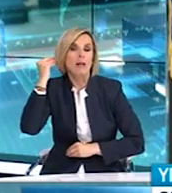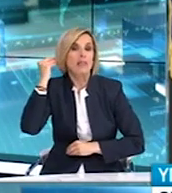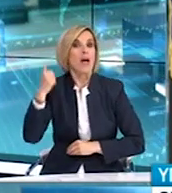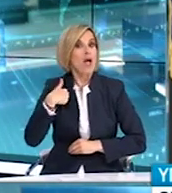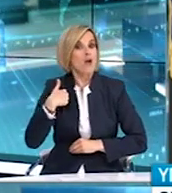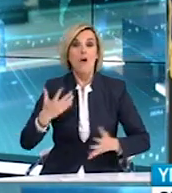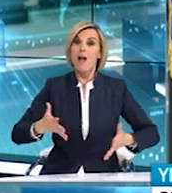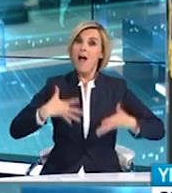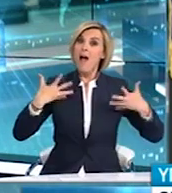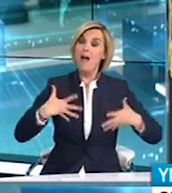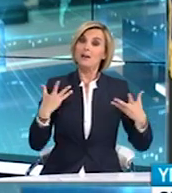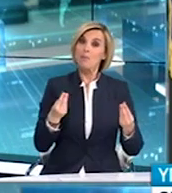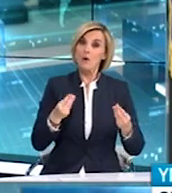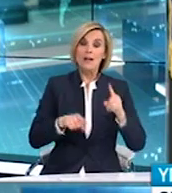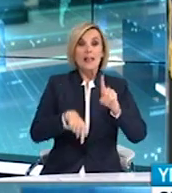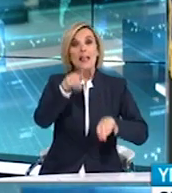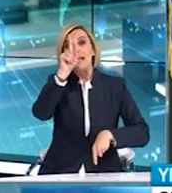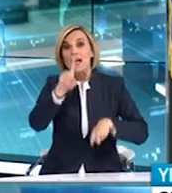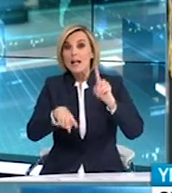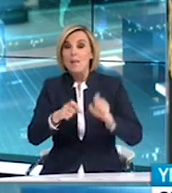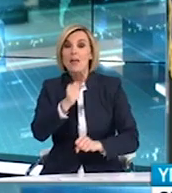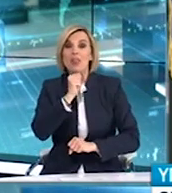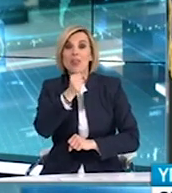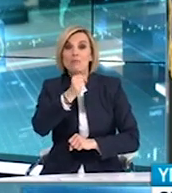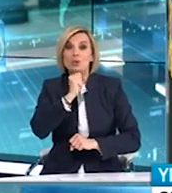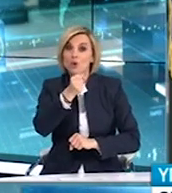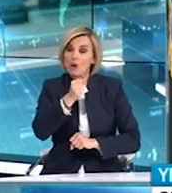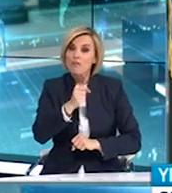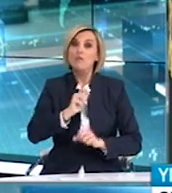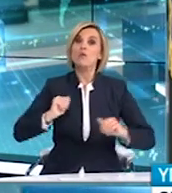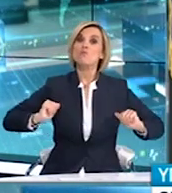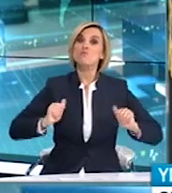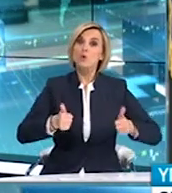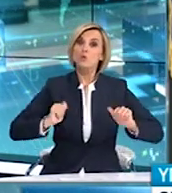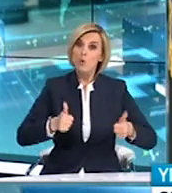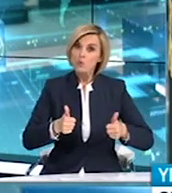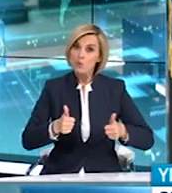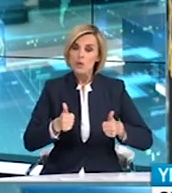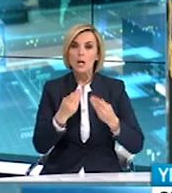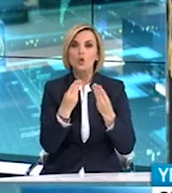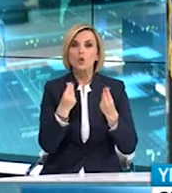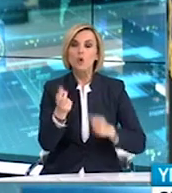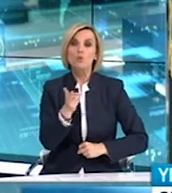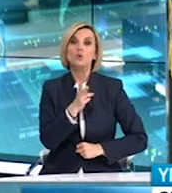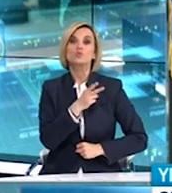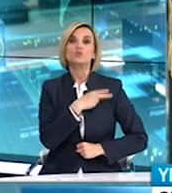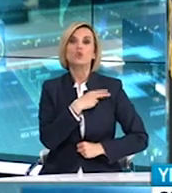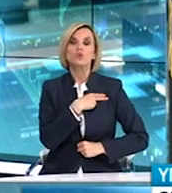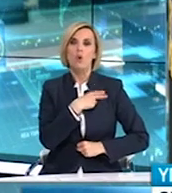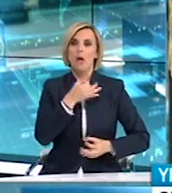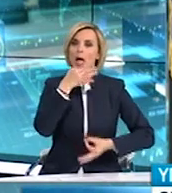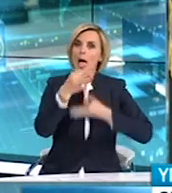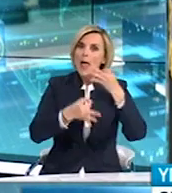χάρηκα γι' αυτό πολύ πως κάποιοι δημοσιογράφοι έχουν ήδη λάβει πρωτοβουλία να σταματήσει αυτό το ανελαίητο κυνήγι των θανάτων